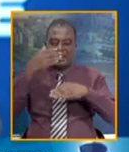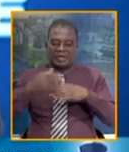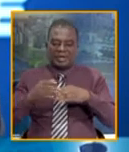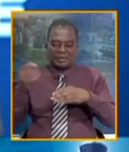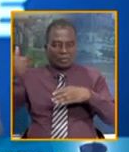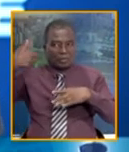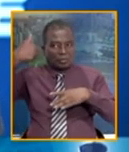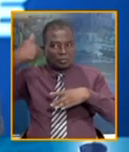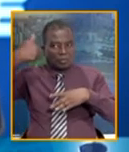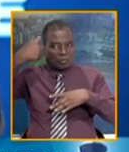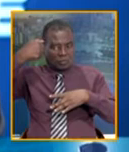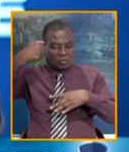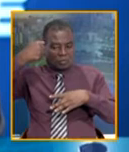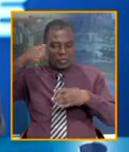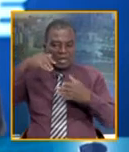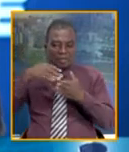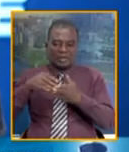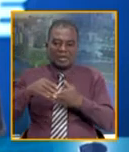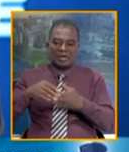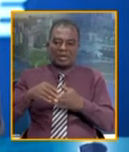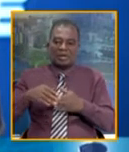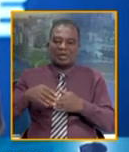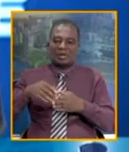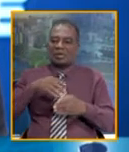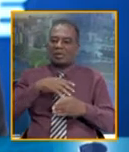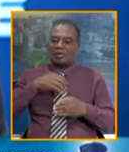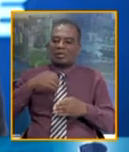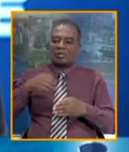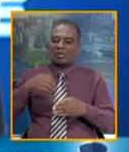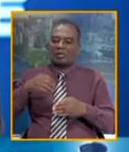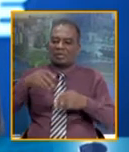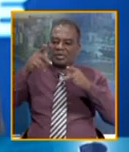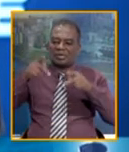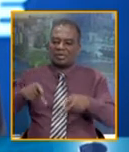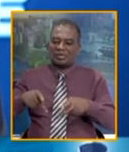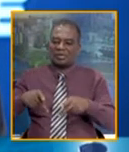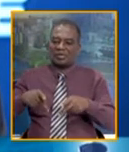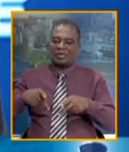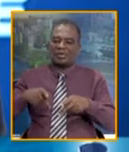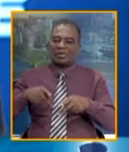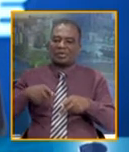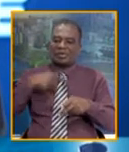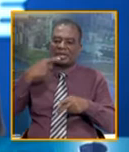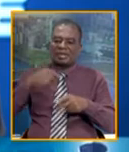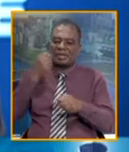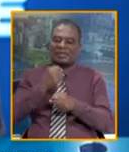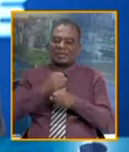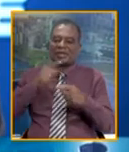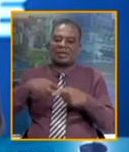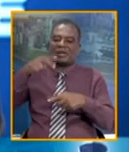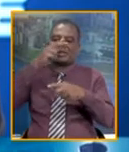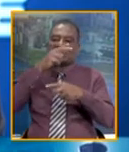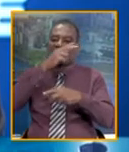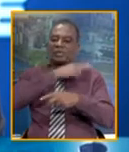éligibilité. Car pour cette phase, sont éligibles les personnes que nous avons citées, c'est-à-dire les personnels de santé, les forces de défense et